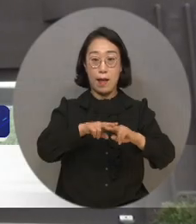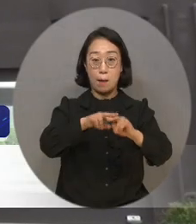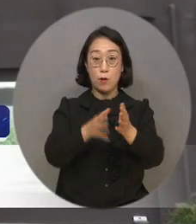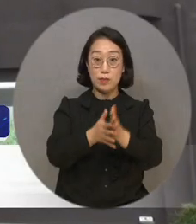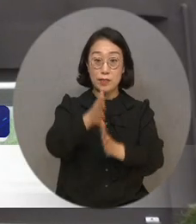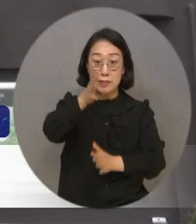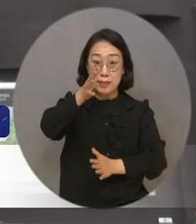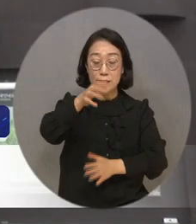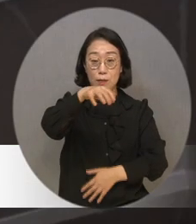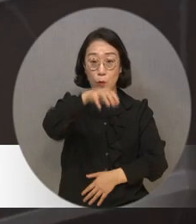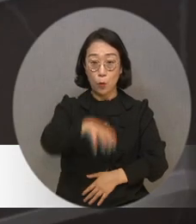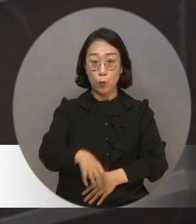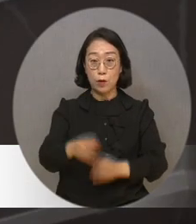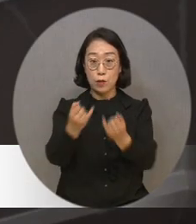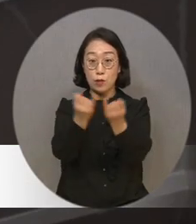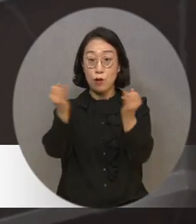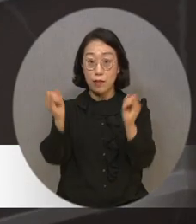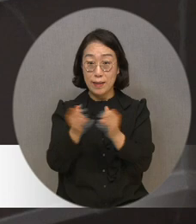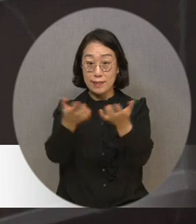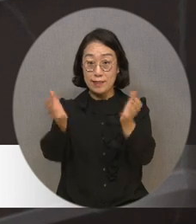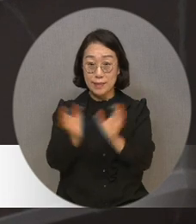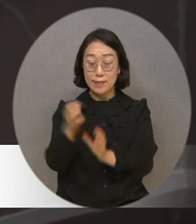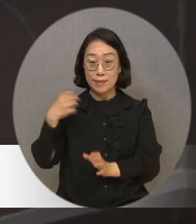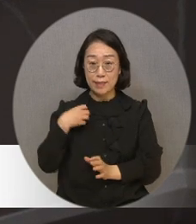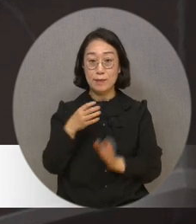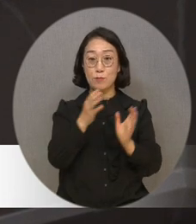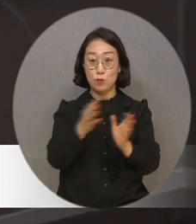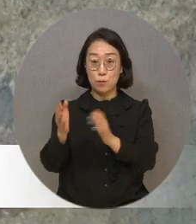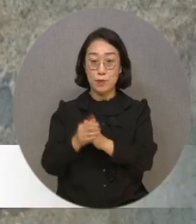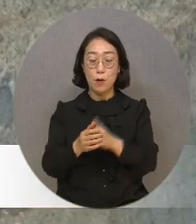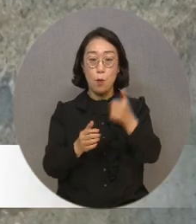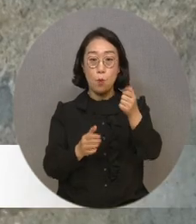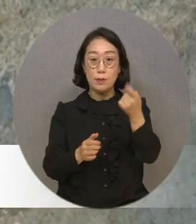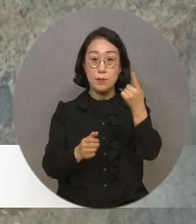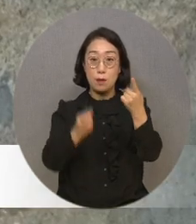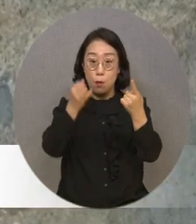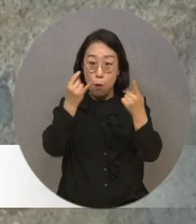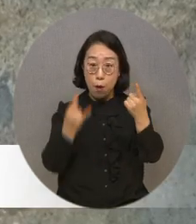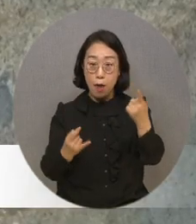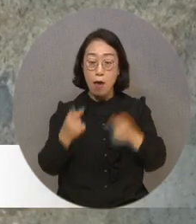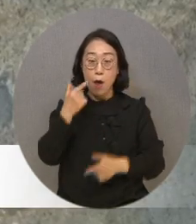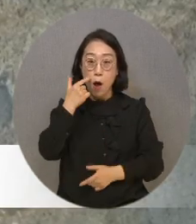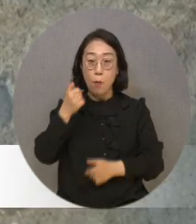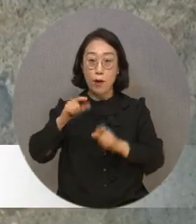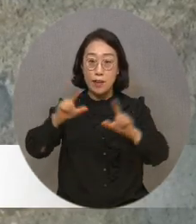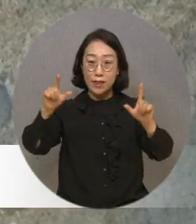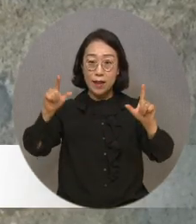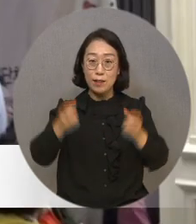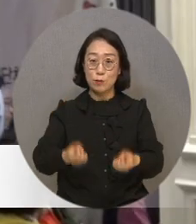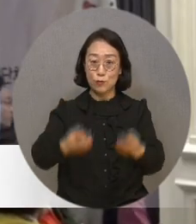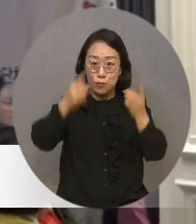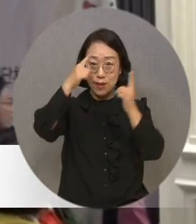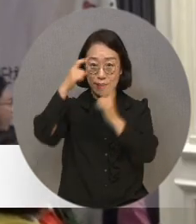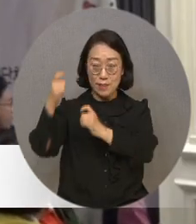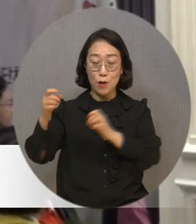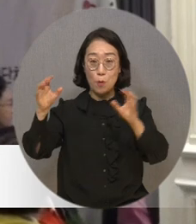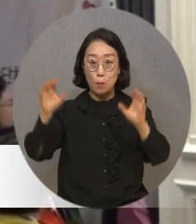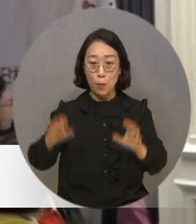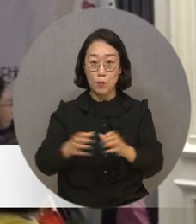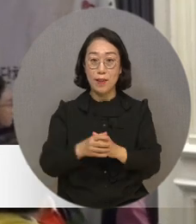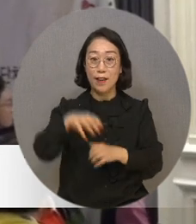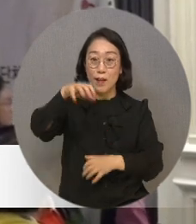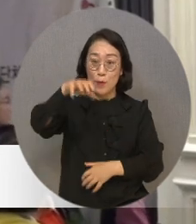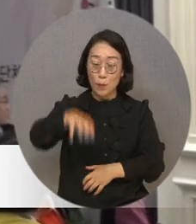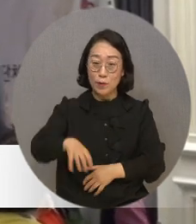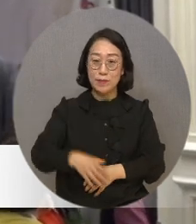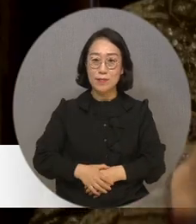남원시와 남원시 여성단체협의회가 주최 주관하는 제51회 어버이날 기념식이 전라북도 남원시 켄싱턴